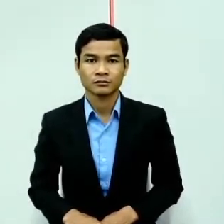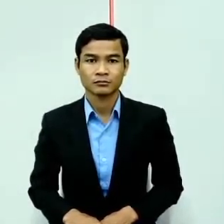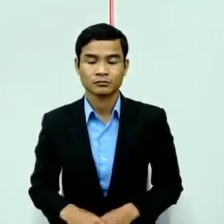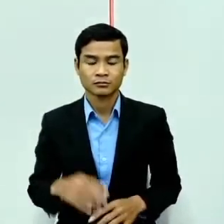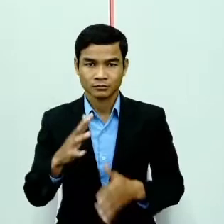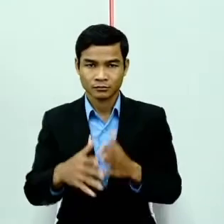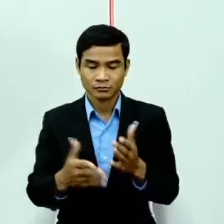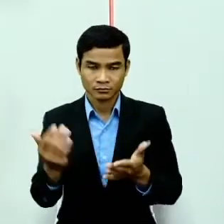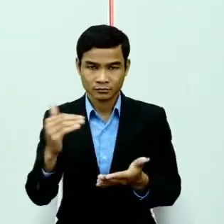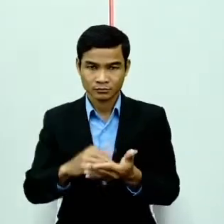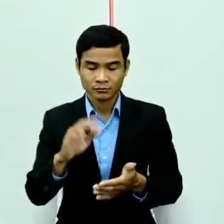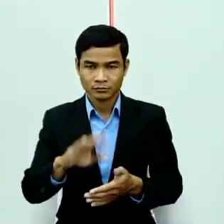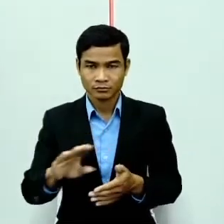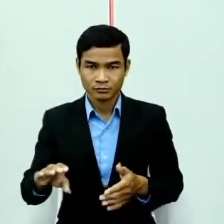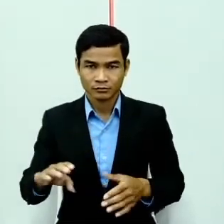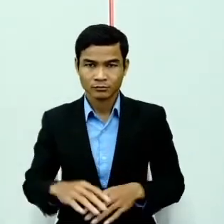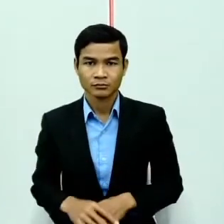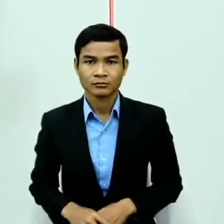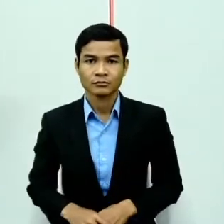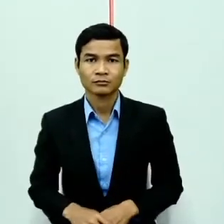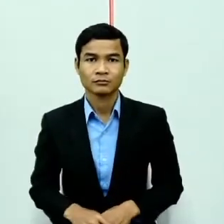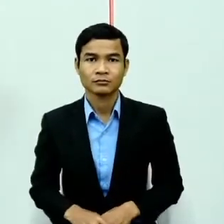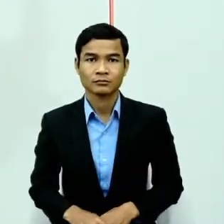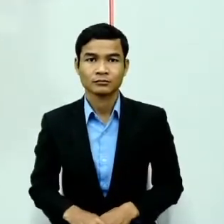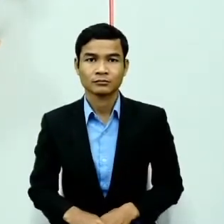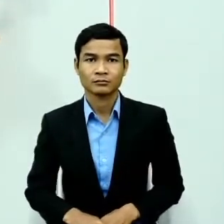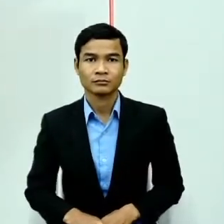ăn mà đồng tiết